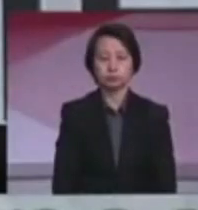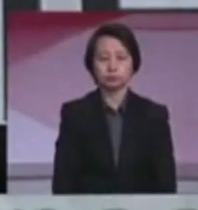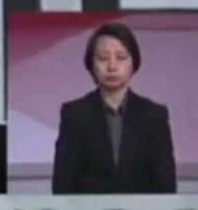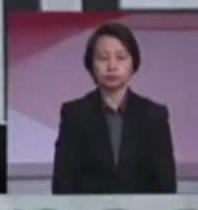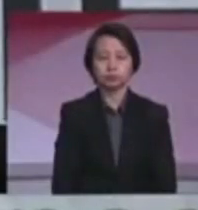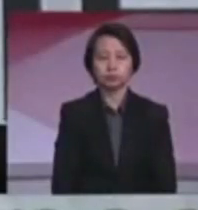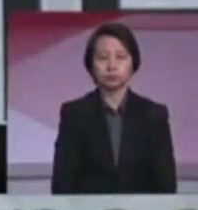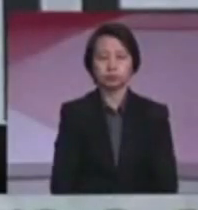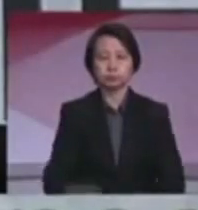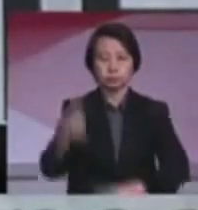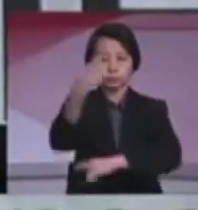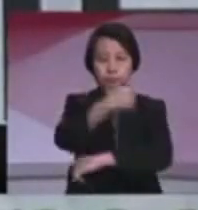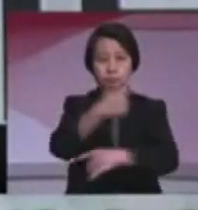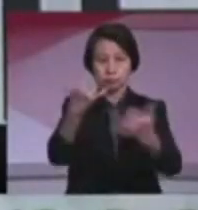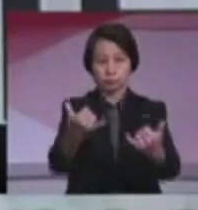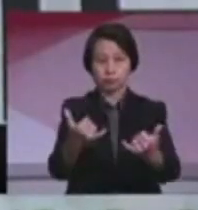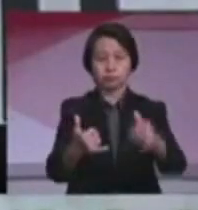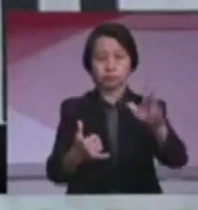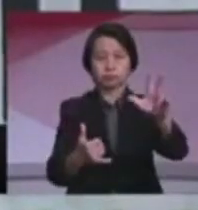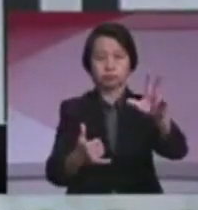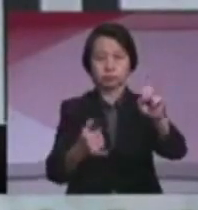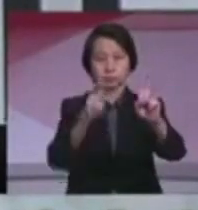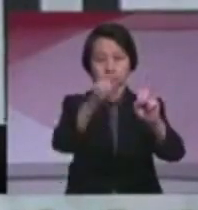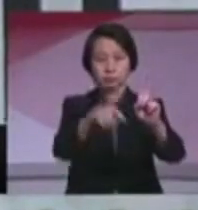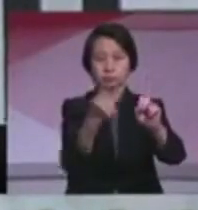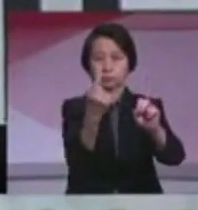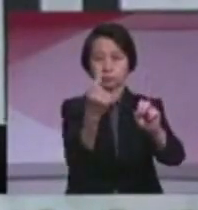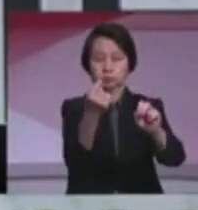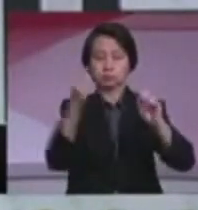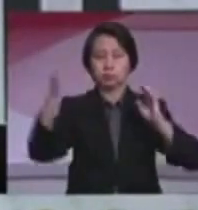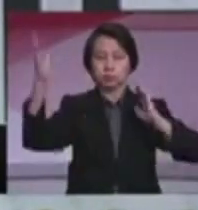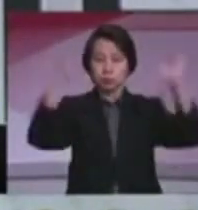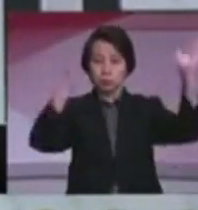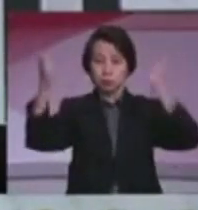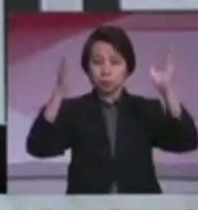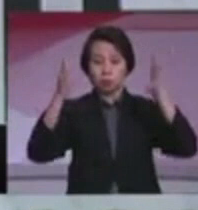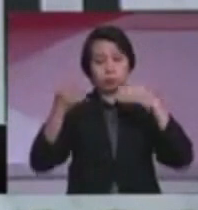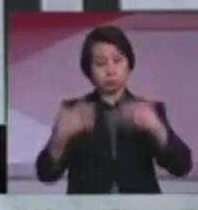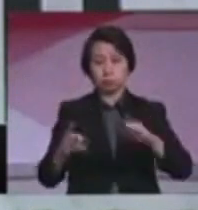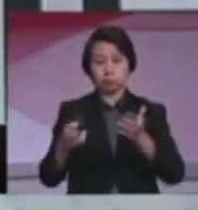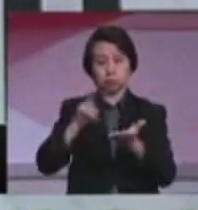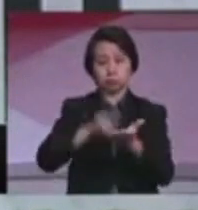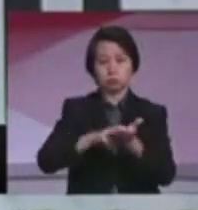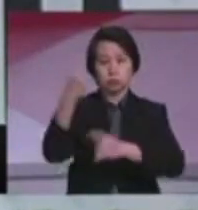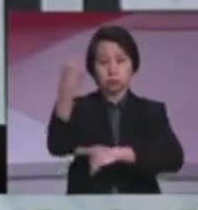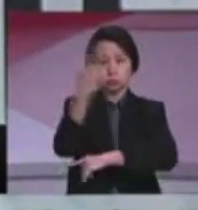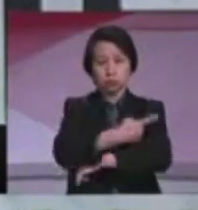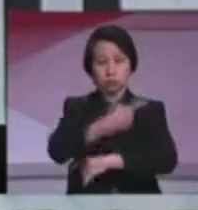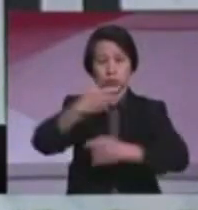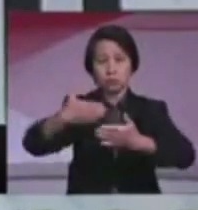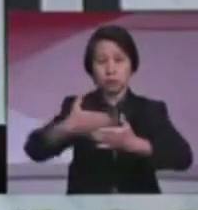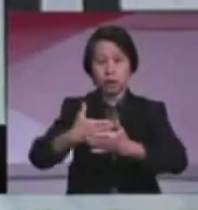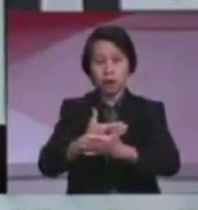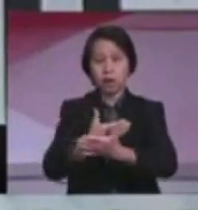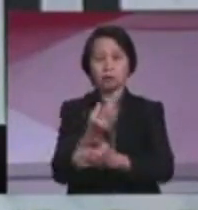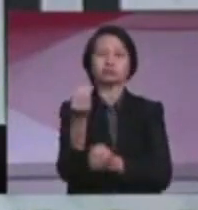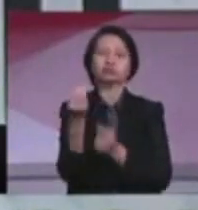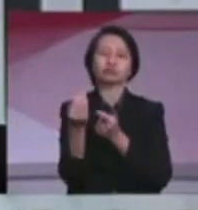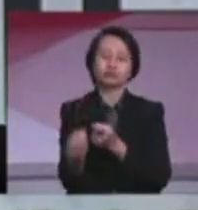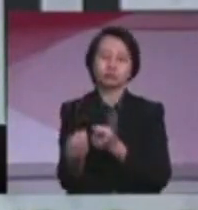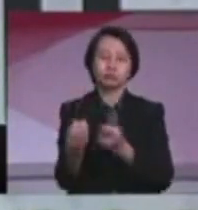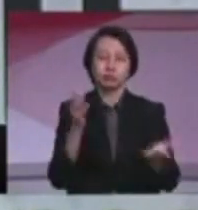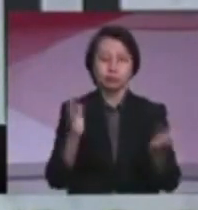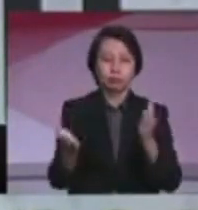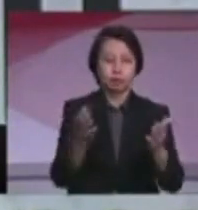Kesihatan Malaysia ingin pada hari ini 30 November 2020 negara kita telah merekodkan kes harian baru yang lebih rendah berbanding